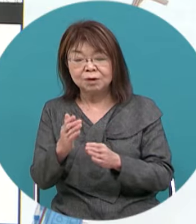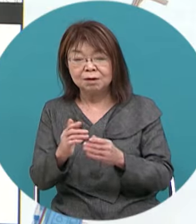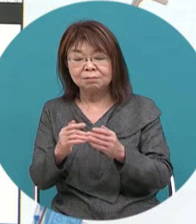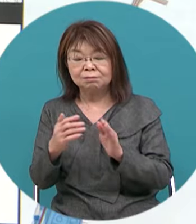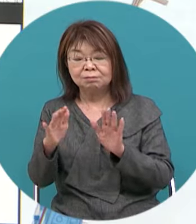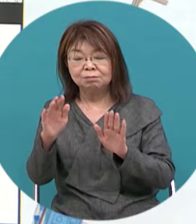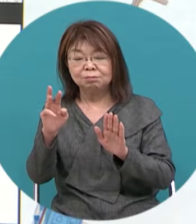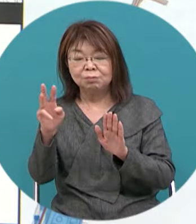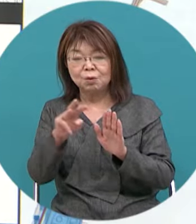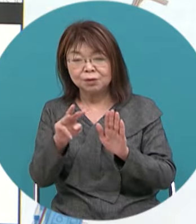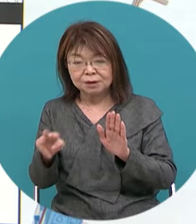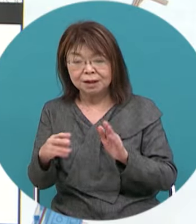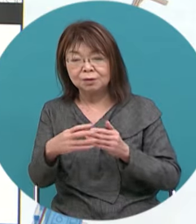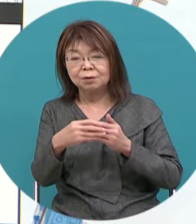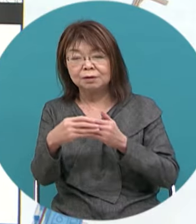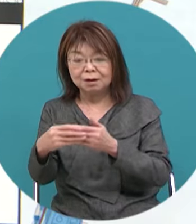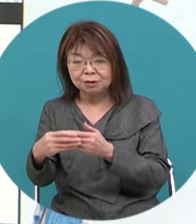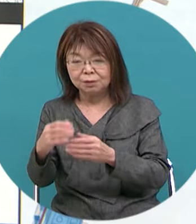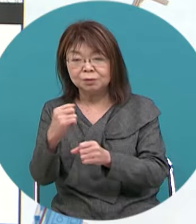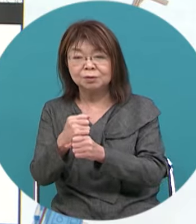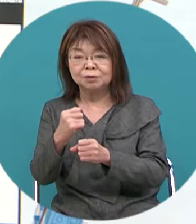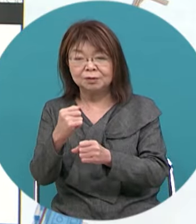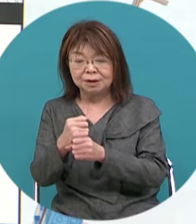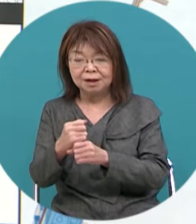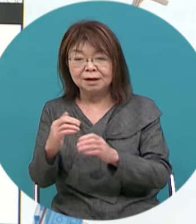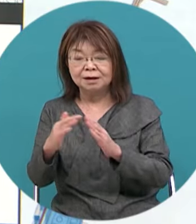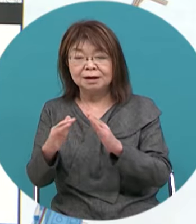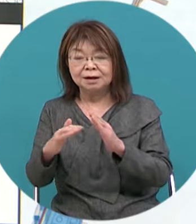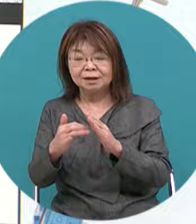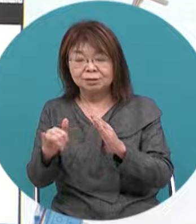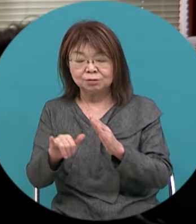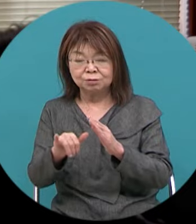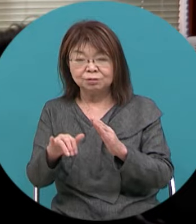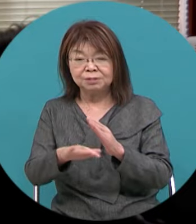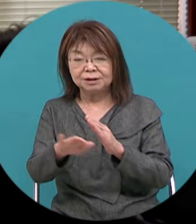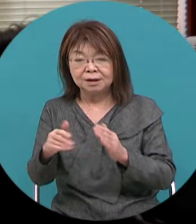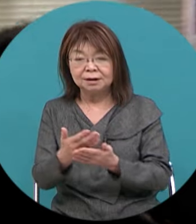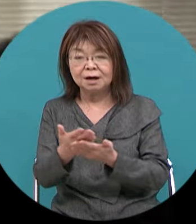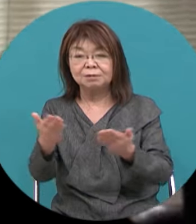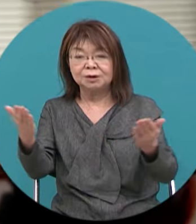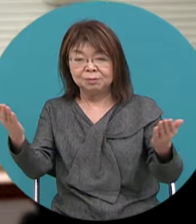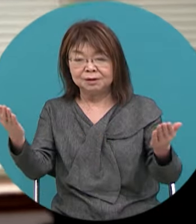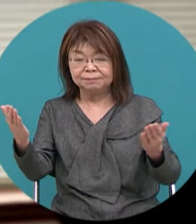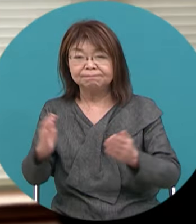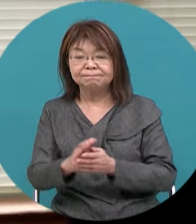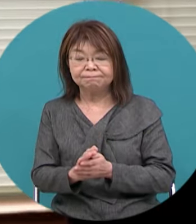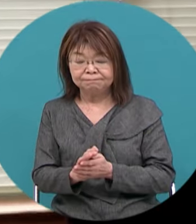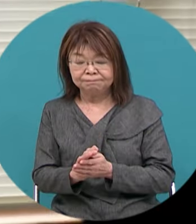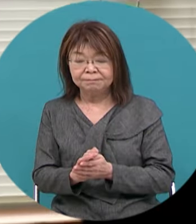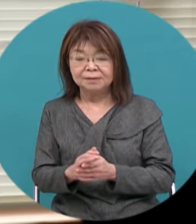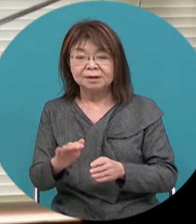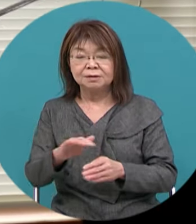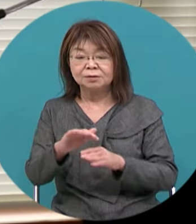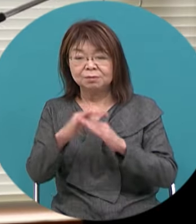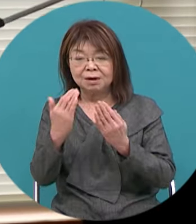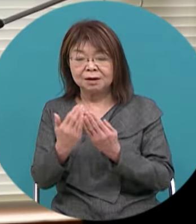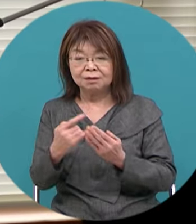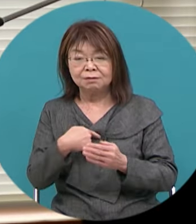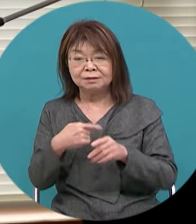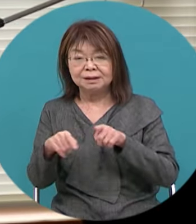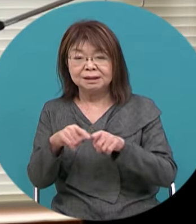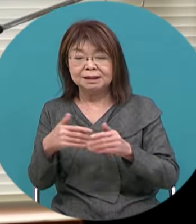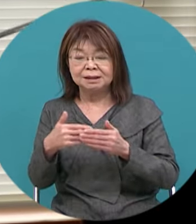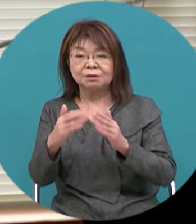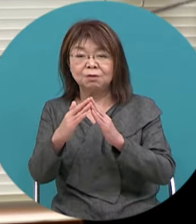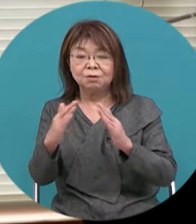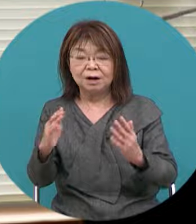し、富山市内の全世帯に配布します。また市内すべての自治振興会を対